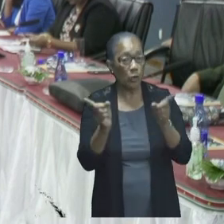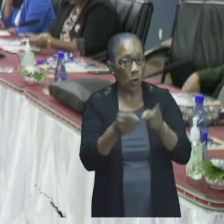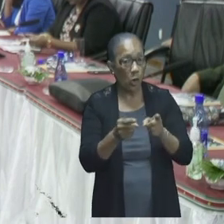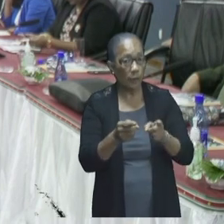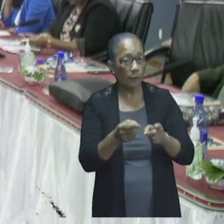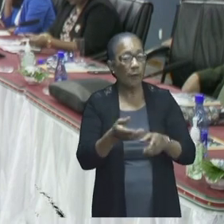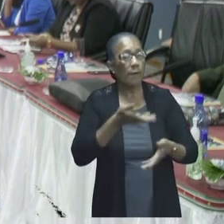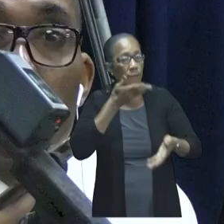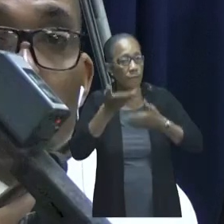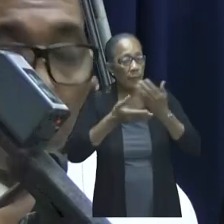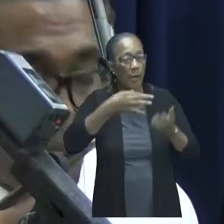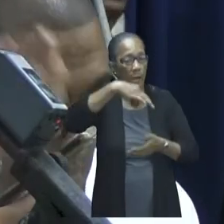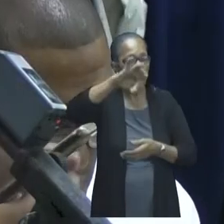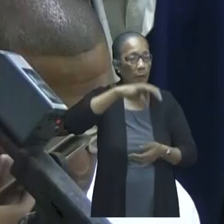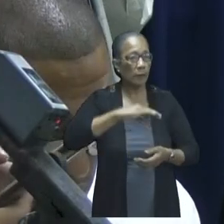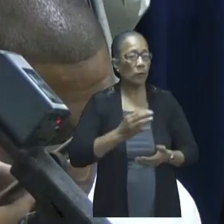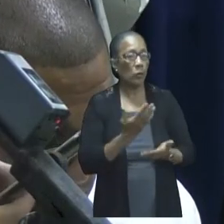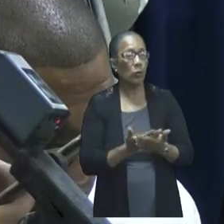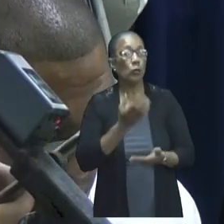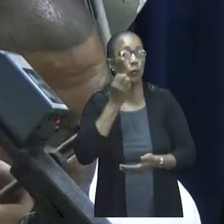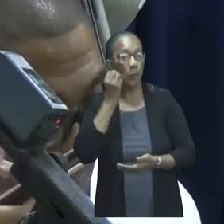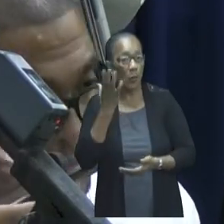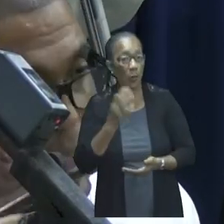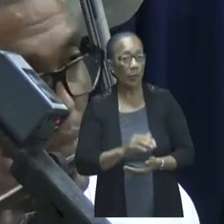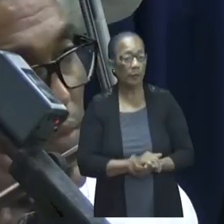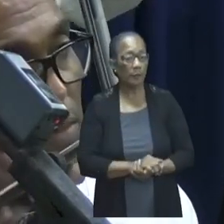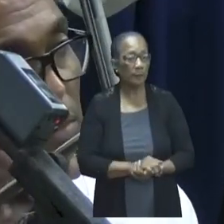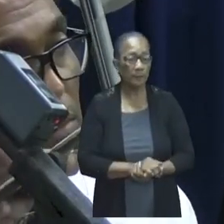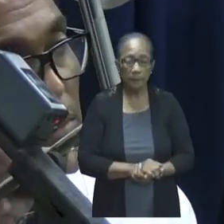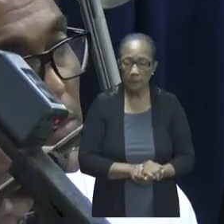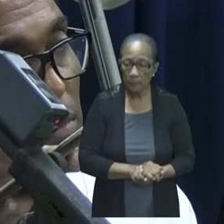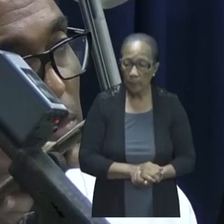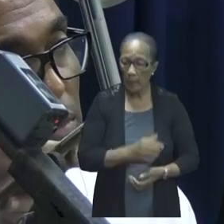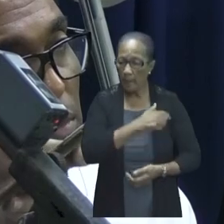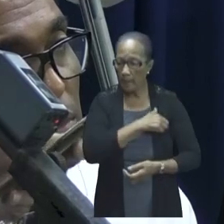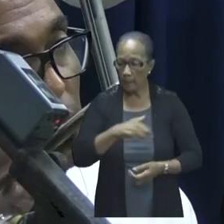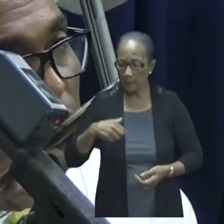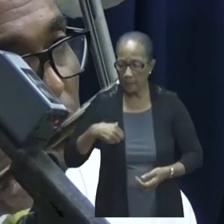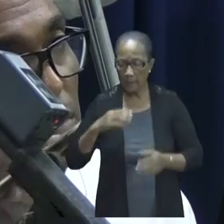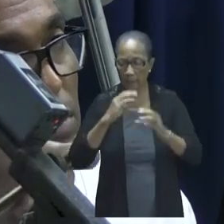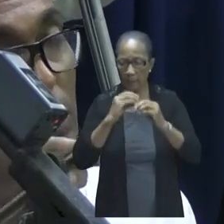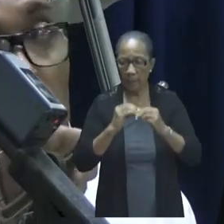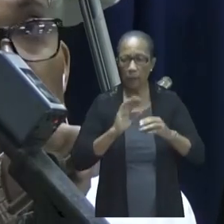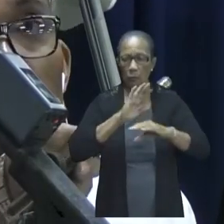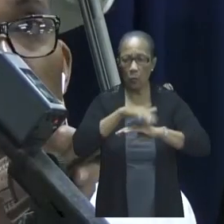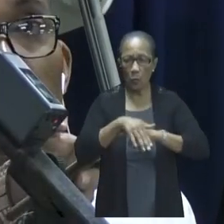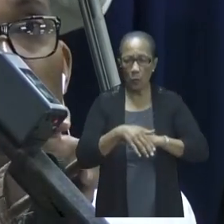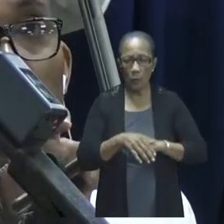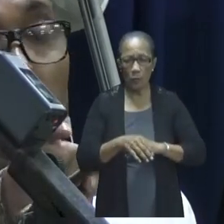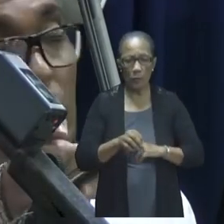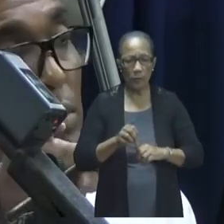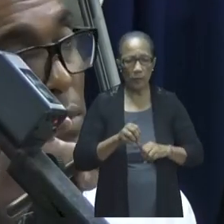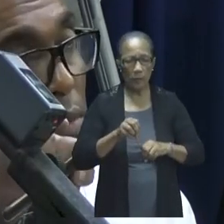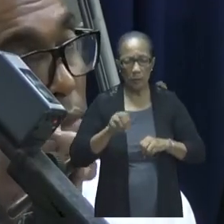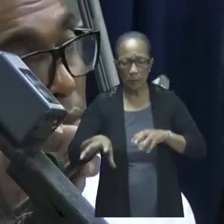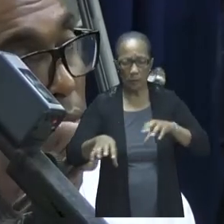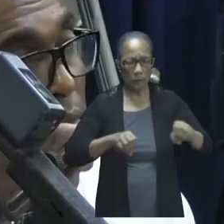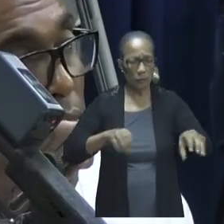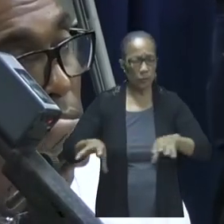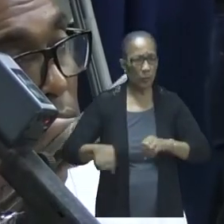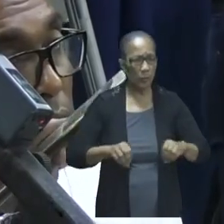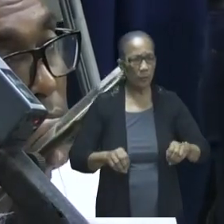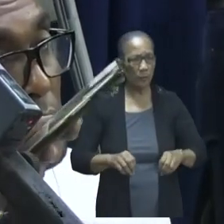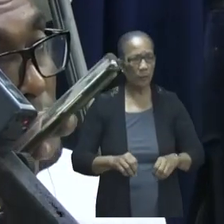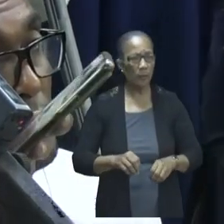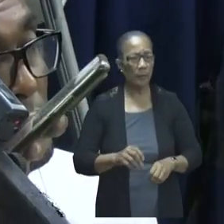oké we doen morgen om aan de paal is klinisch president er was gesproken over de richard ray moet worden aan maandlange hypotheken en